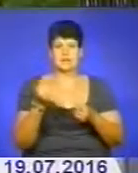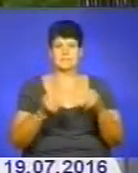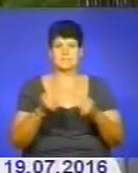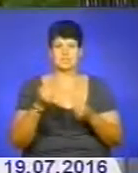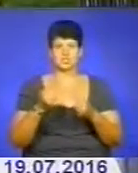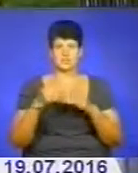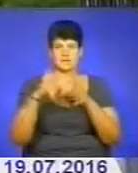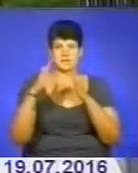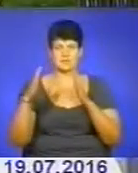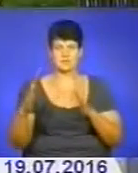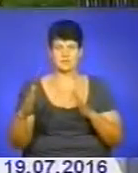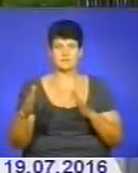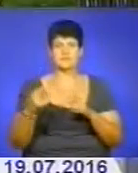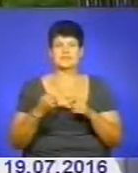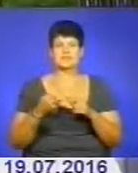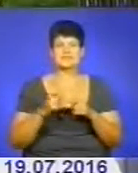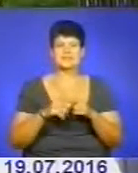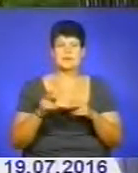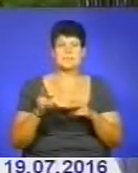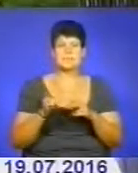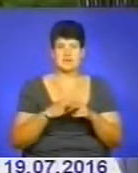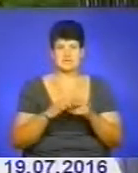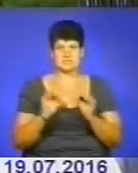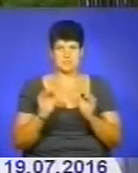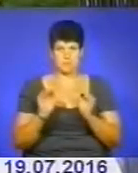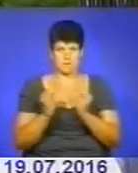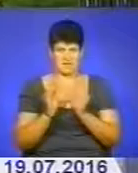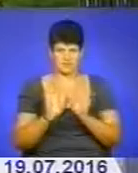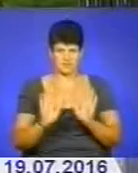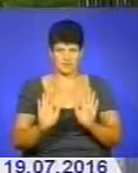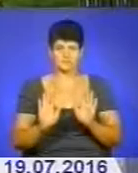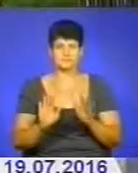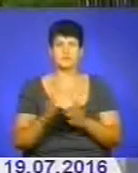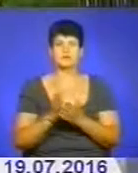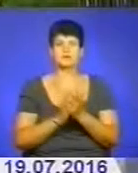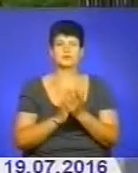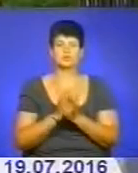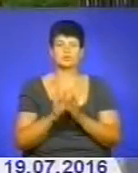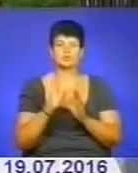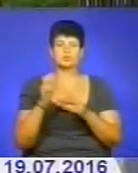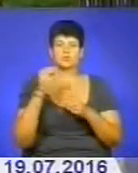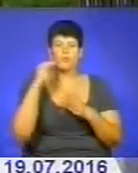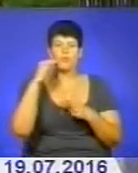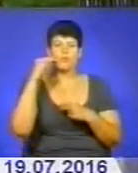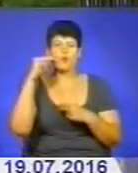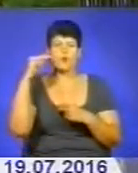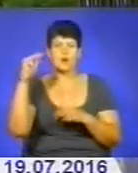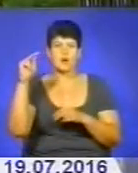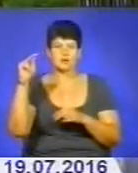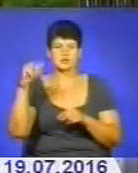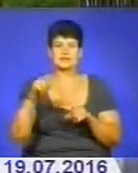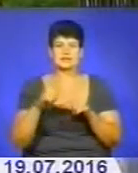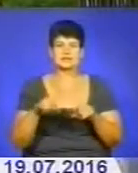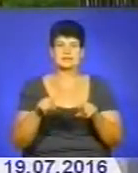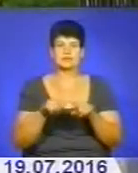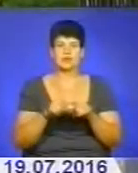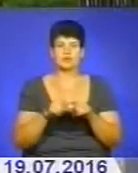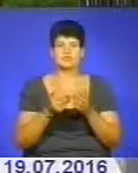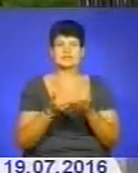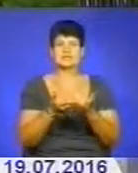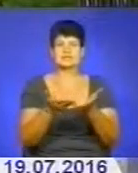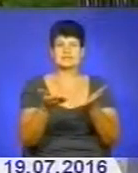На 70% готове облаштування стоянки, яка в майбутньому зможе приймати до 1000 автівок. Готовимо